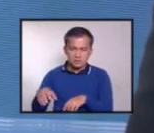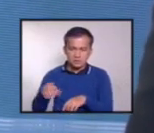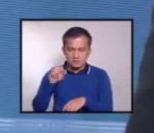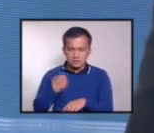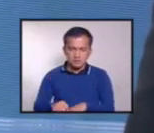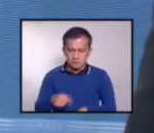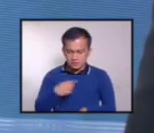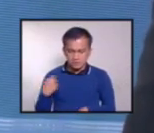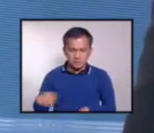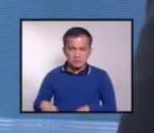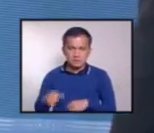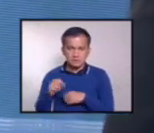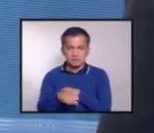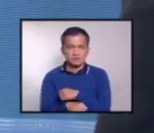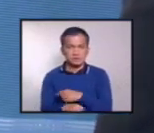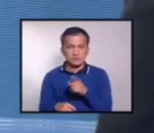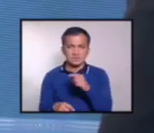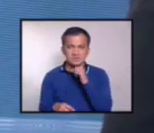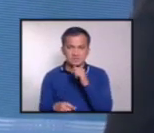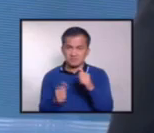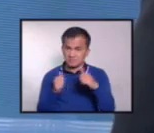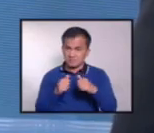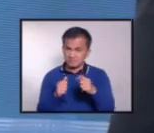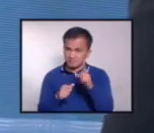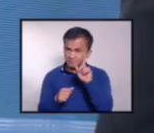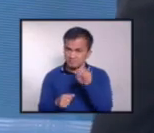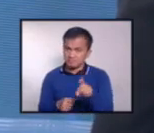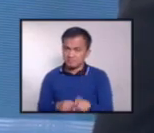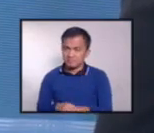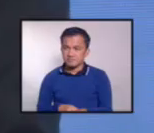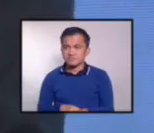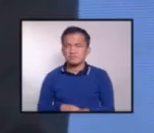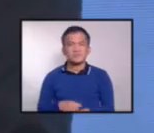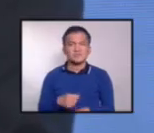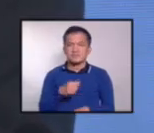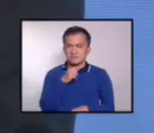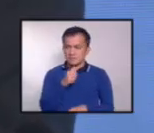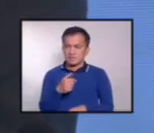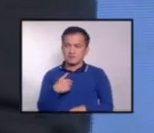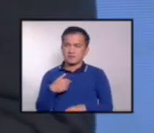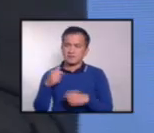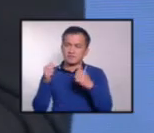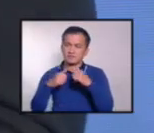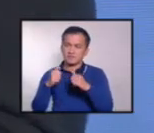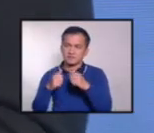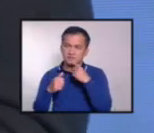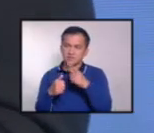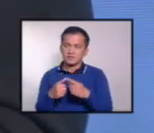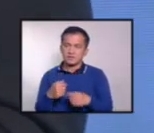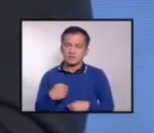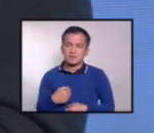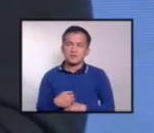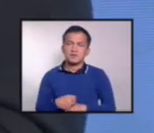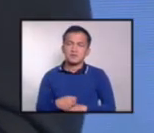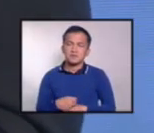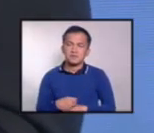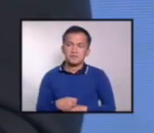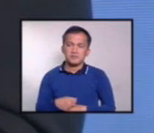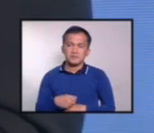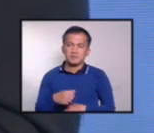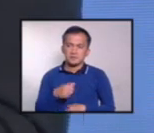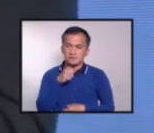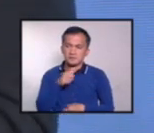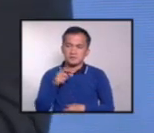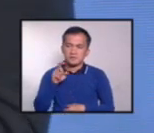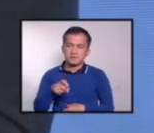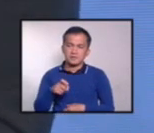Sea. Hindi ba, hindi ka ba sumasang-ayon doon? Hindi ako sang-ayon dahil nga yung sinasabi ko, hindi dapat